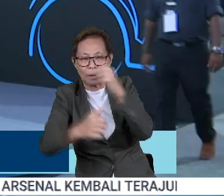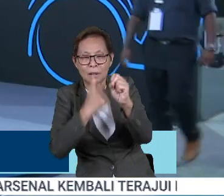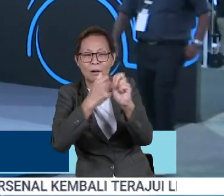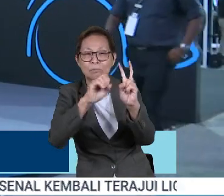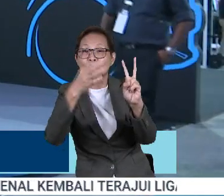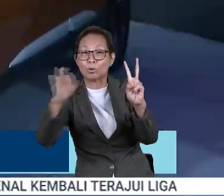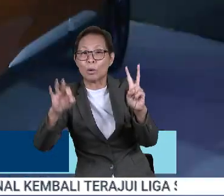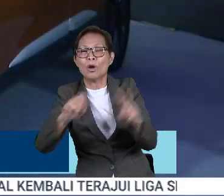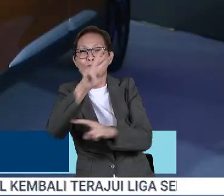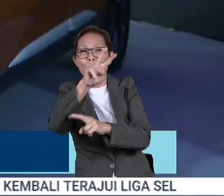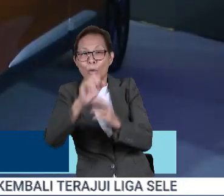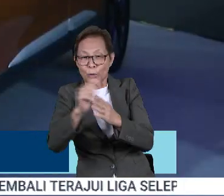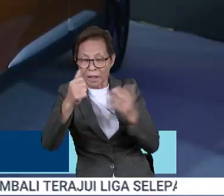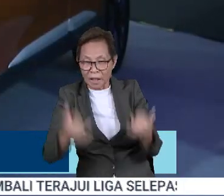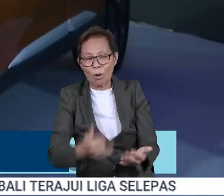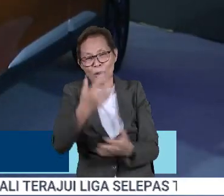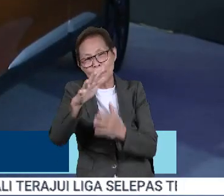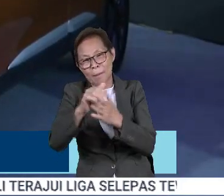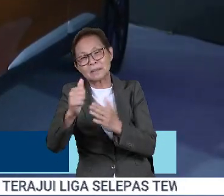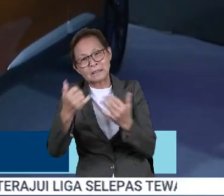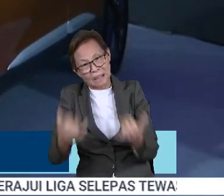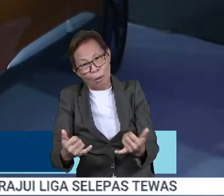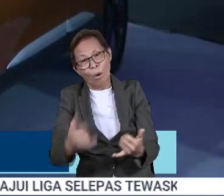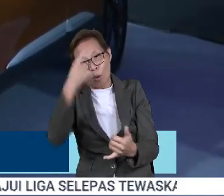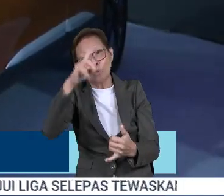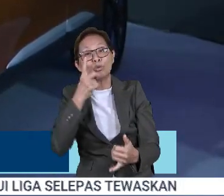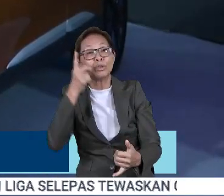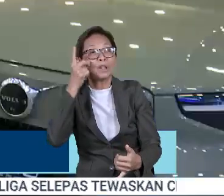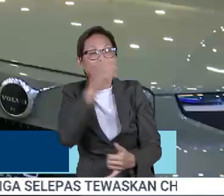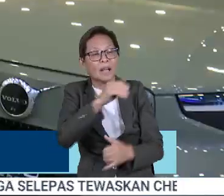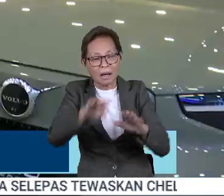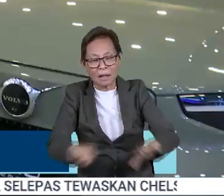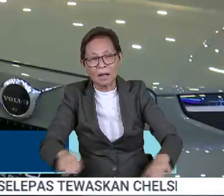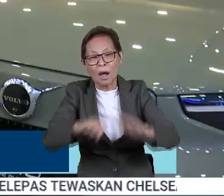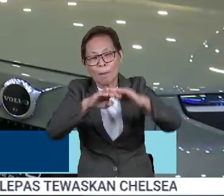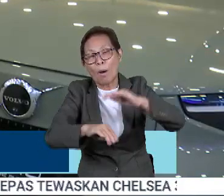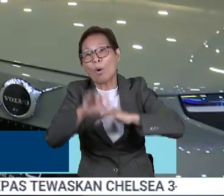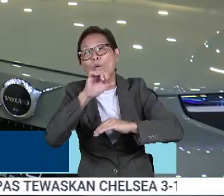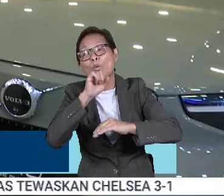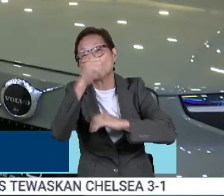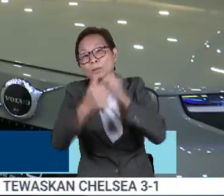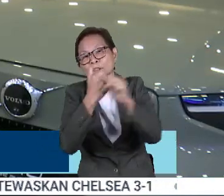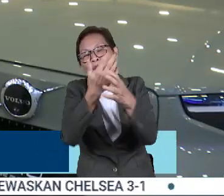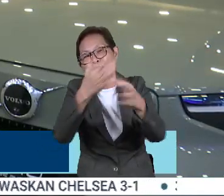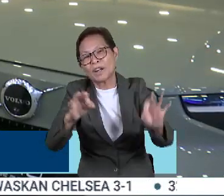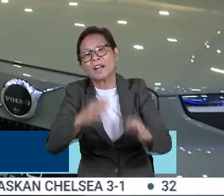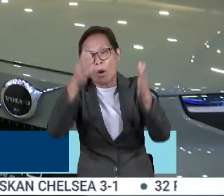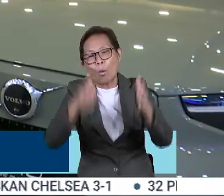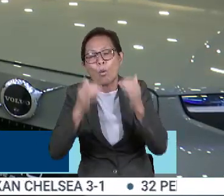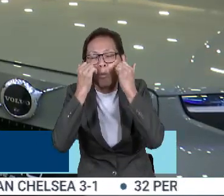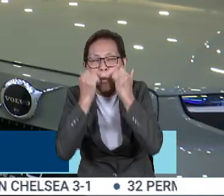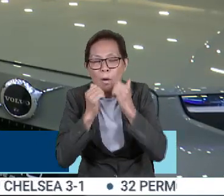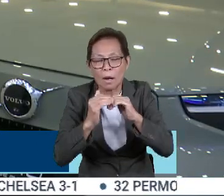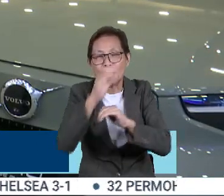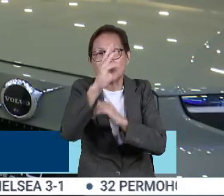yaitu 20 Ringgit sekarang 15 ringgit saja untuk dewasa dan kadang-kadang bawah usia 10 tahun percuma begitu juga warga emas lebih